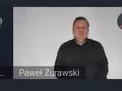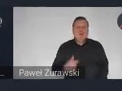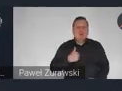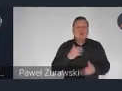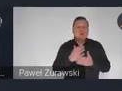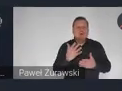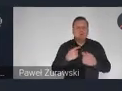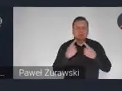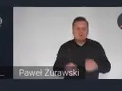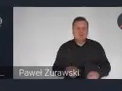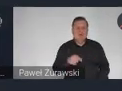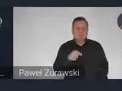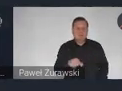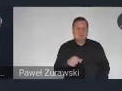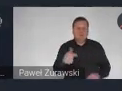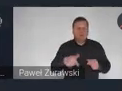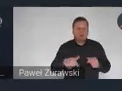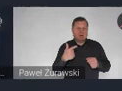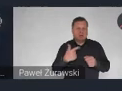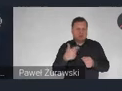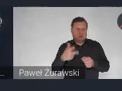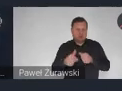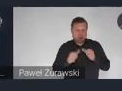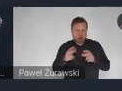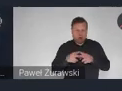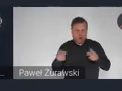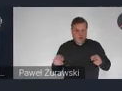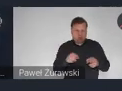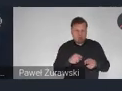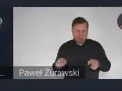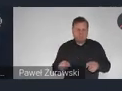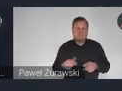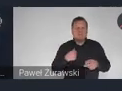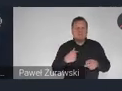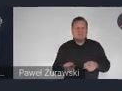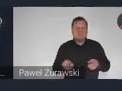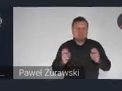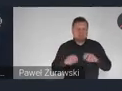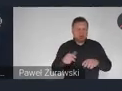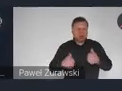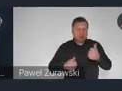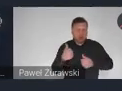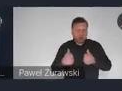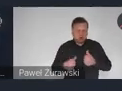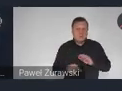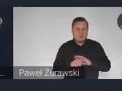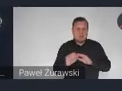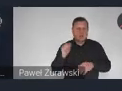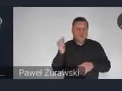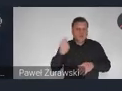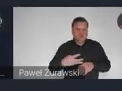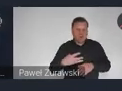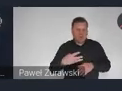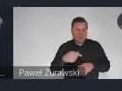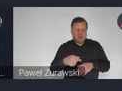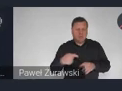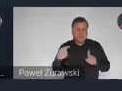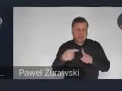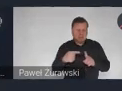w ramach tej edycji 2023 uruchamiamy ten konkurs Dla wszystkich tych czterech priorytetów